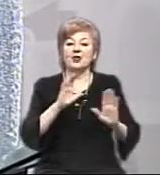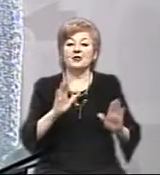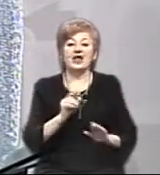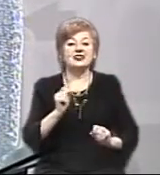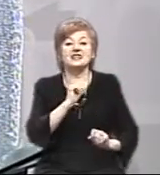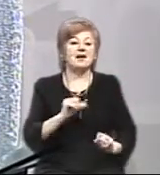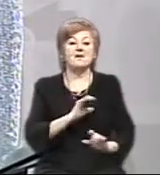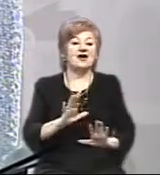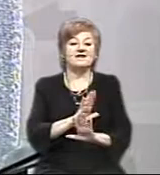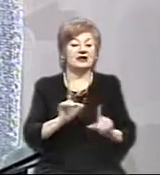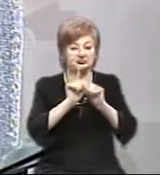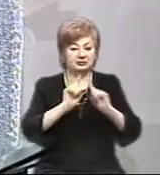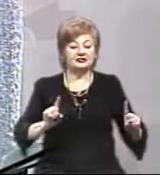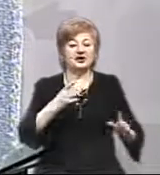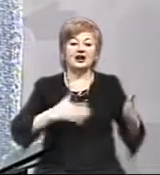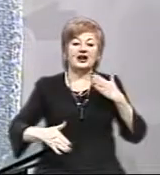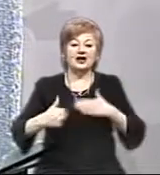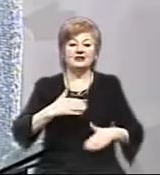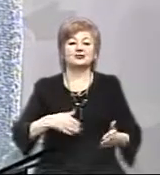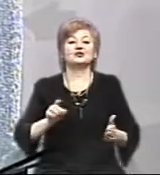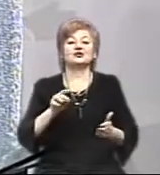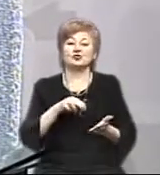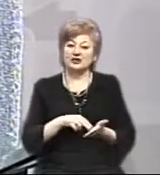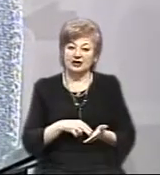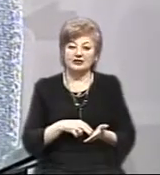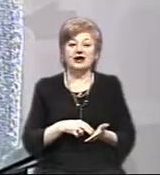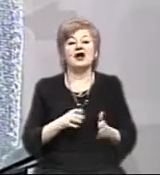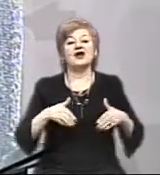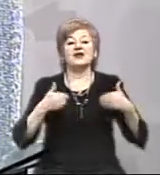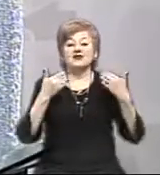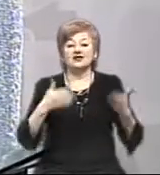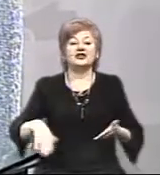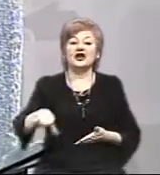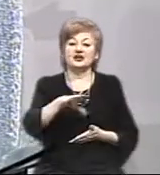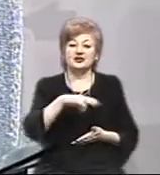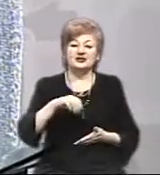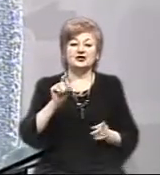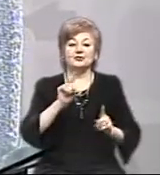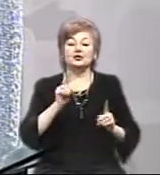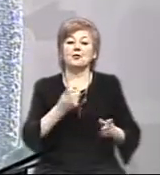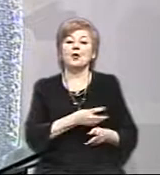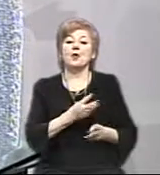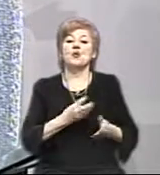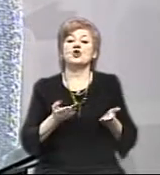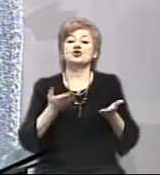радістю, яка стала. Вітаємо глядачів і слухачів Суспільного, аби побажати